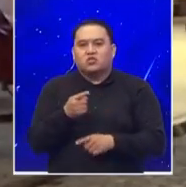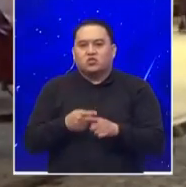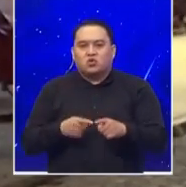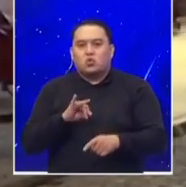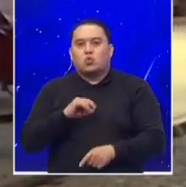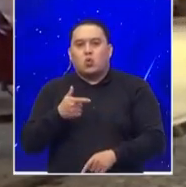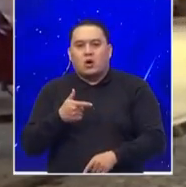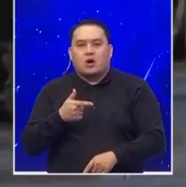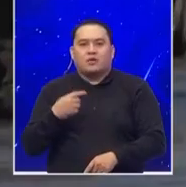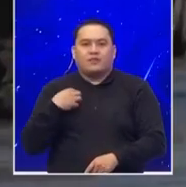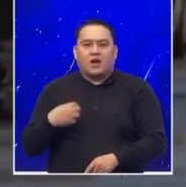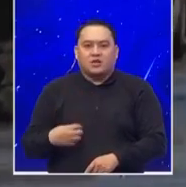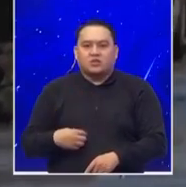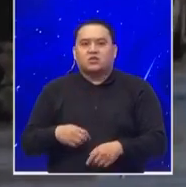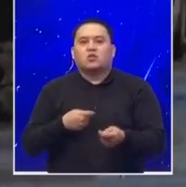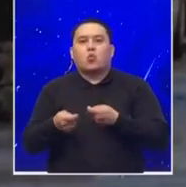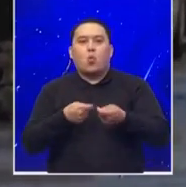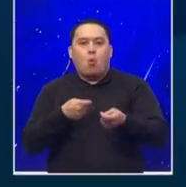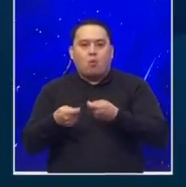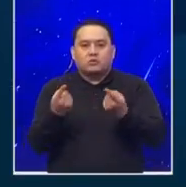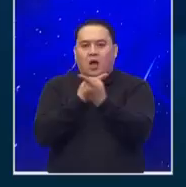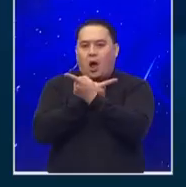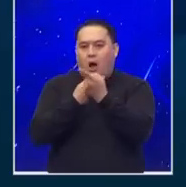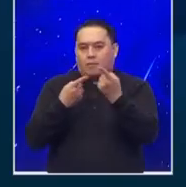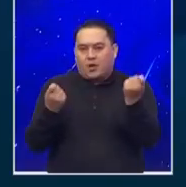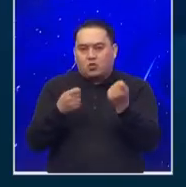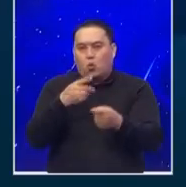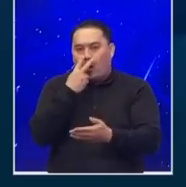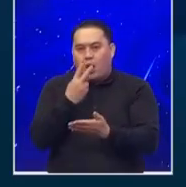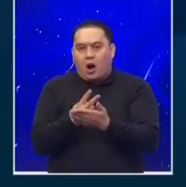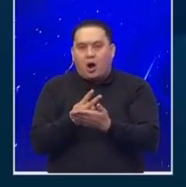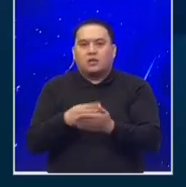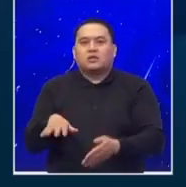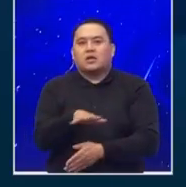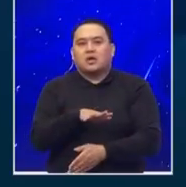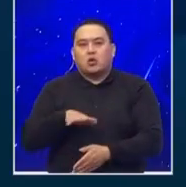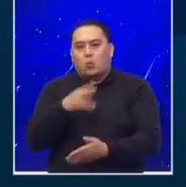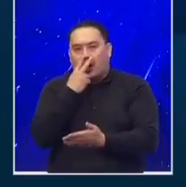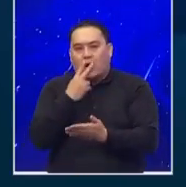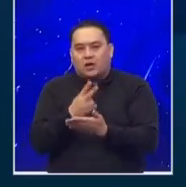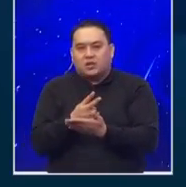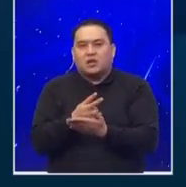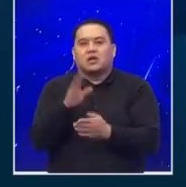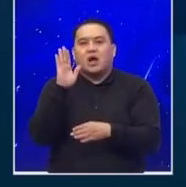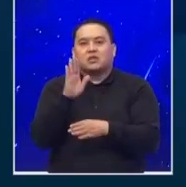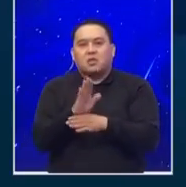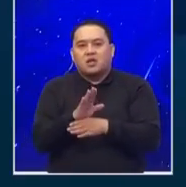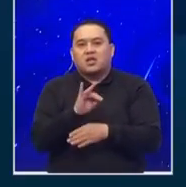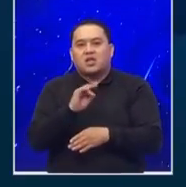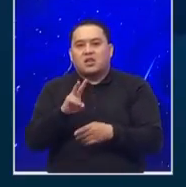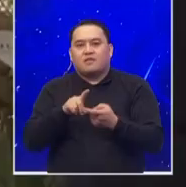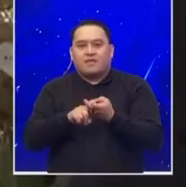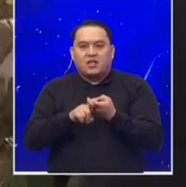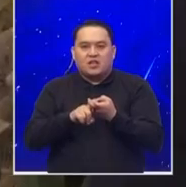юга и юго-востока страны. Свое решение французские власти объясняют тем, что на указанных территориях